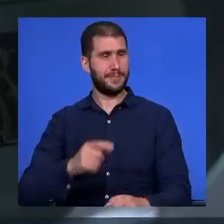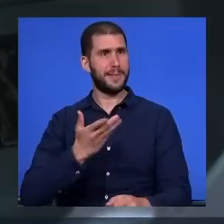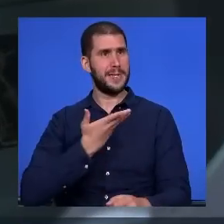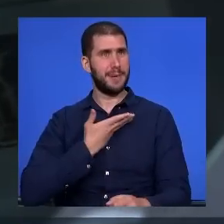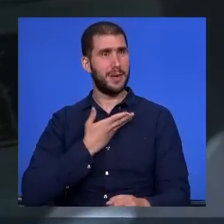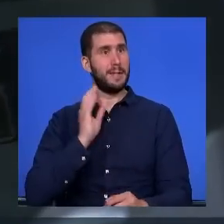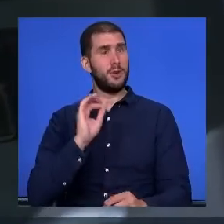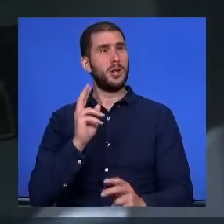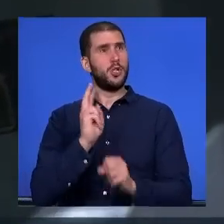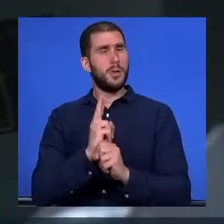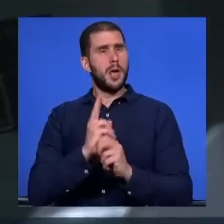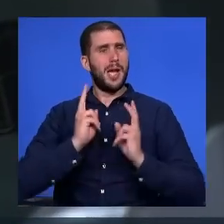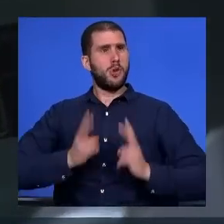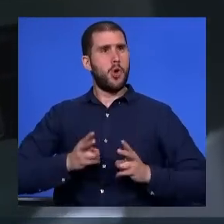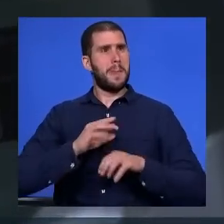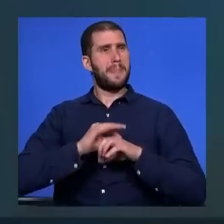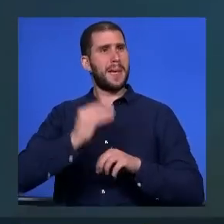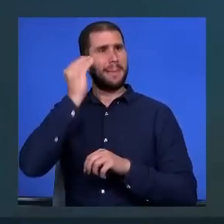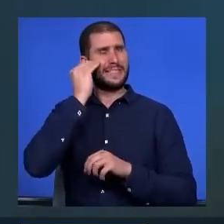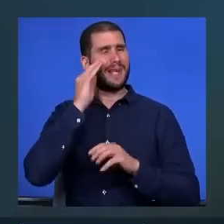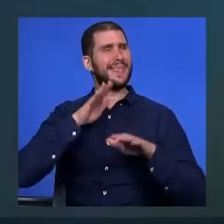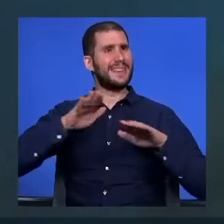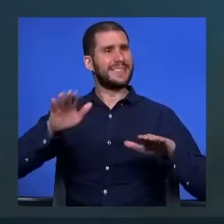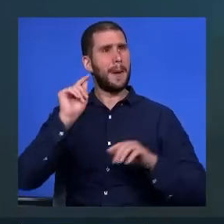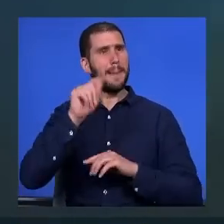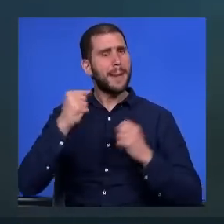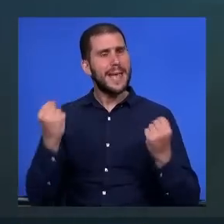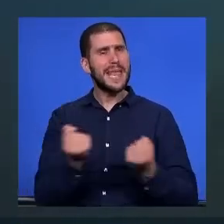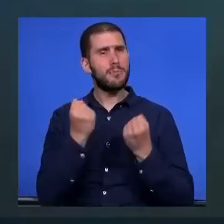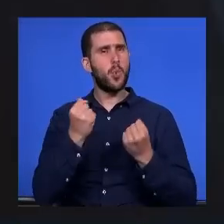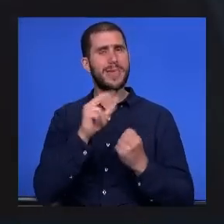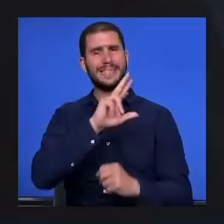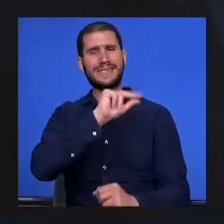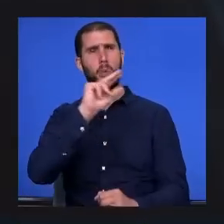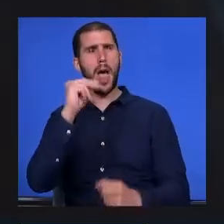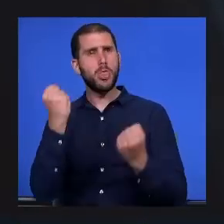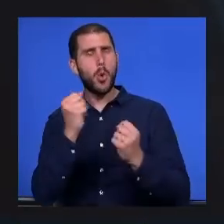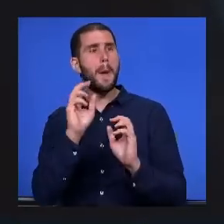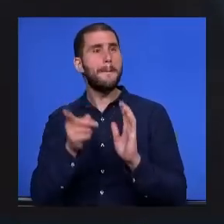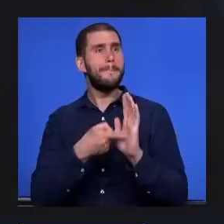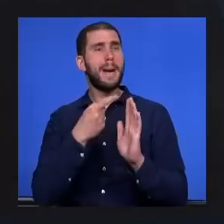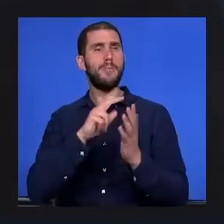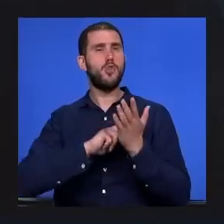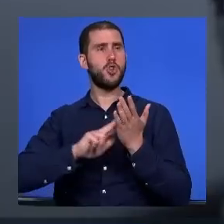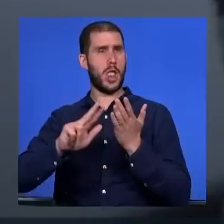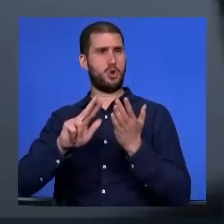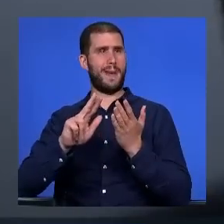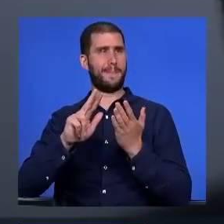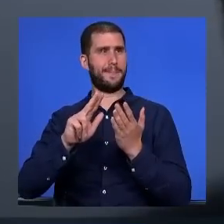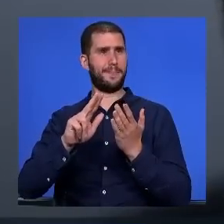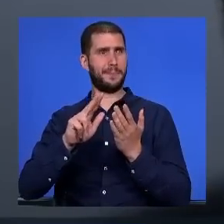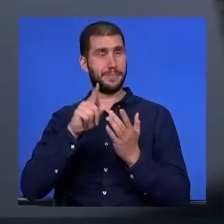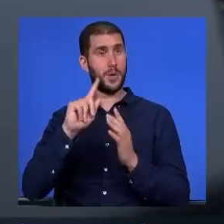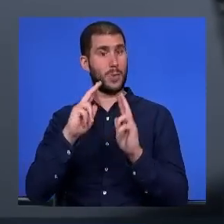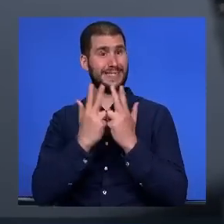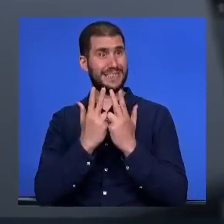כדי לשמור על כשירות, מדריכי בית הספר לטיסה מגיעים לאימון סימולטור לפחות פעם בשלושה חודשים. כל צוות אוויר